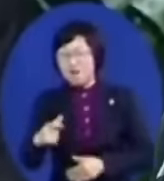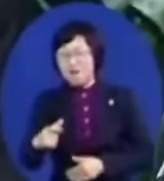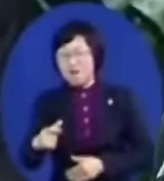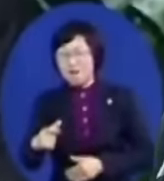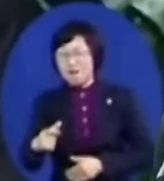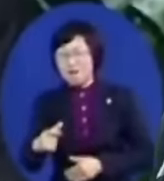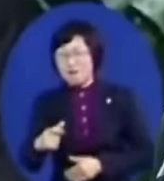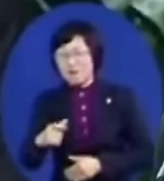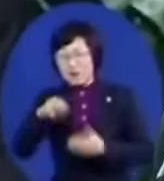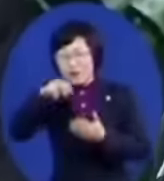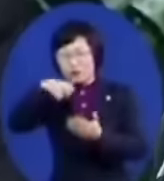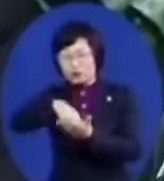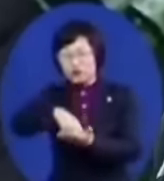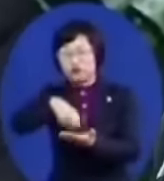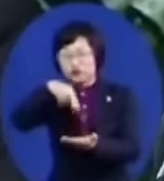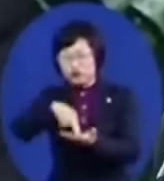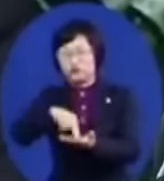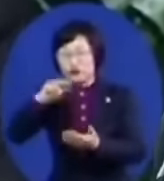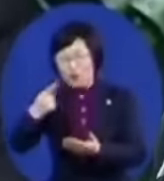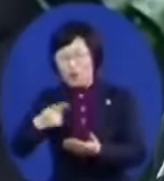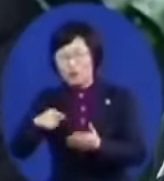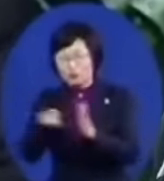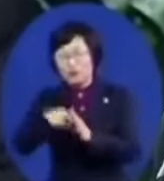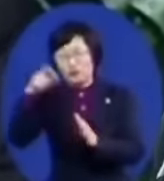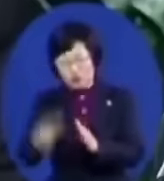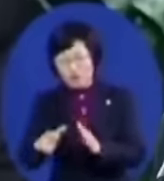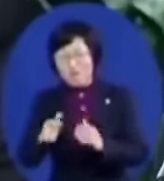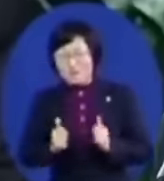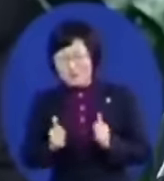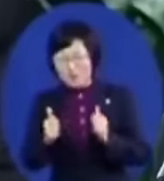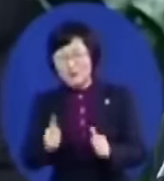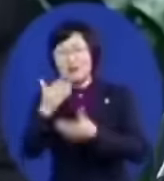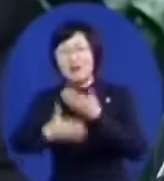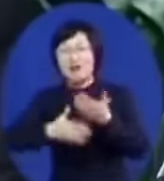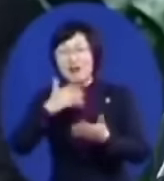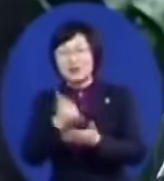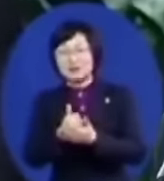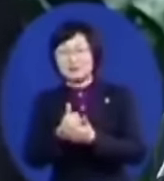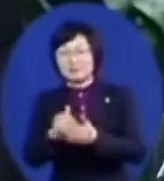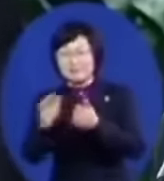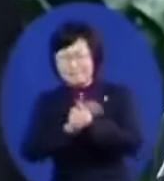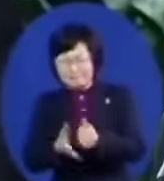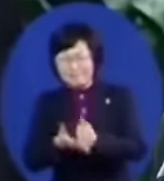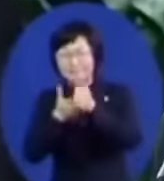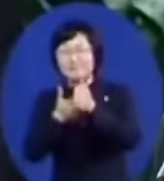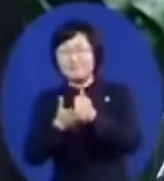철야기도, 금요기도 다 해요. 열심히 하나님을 섬기면서